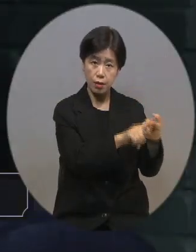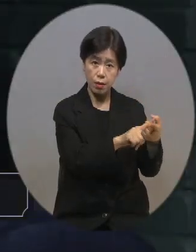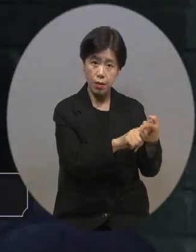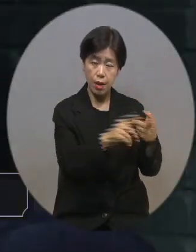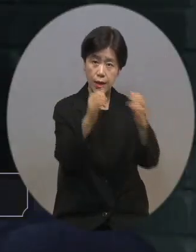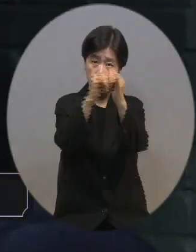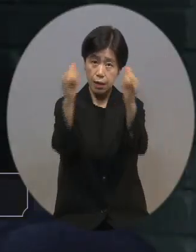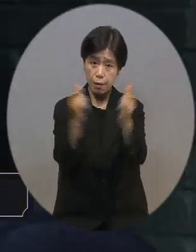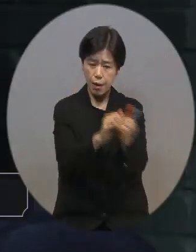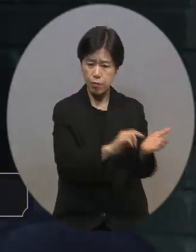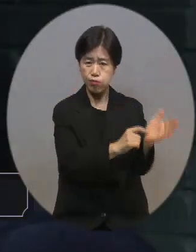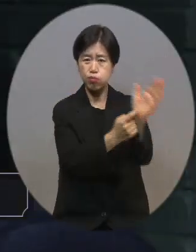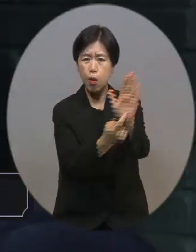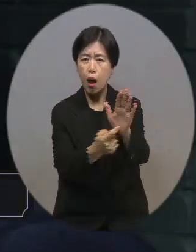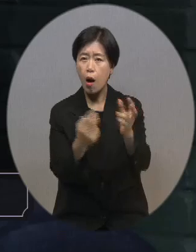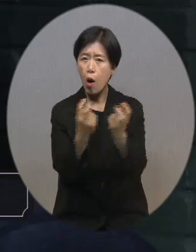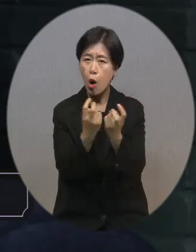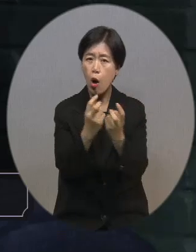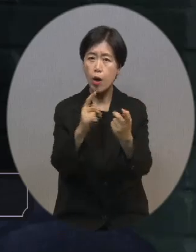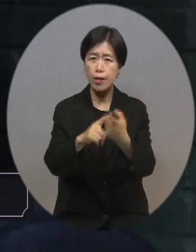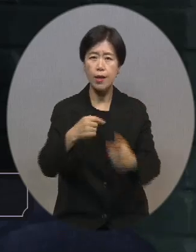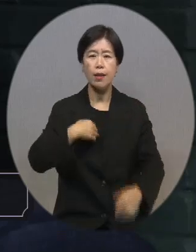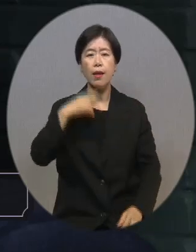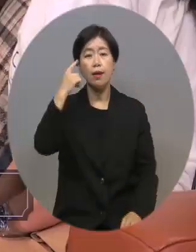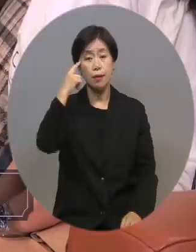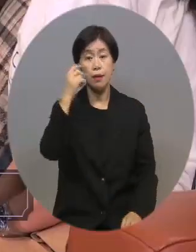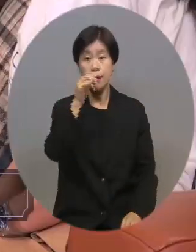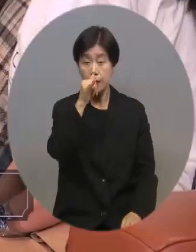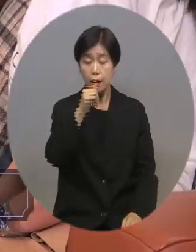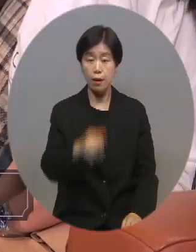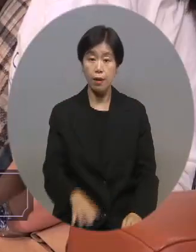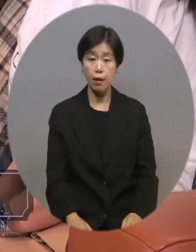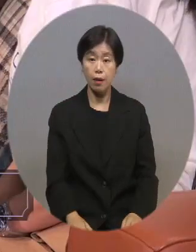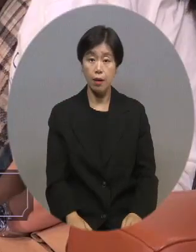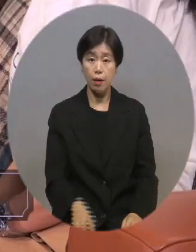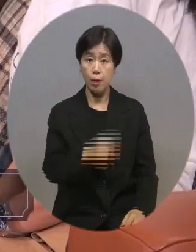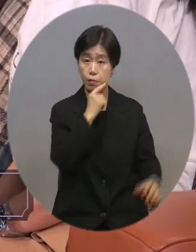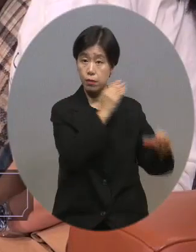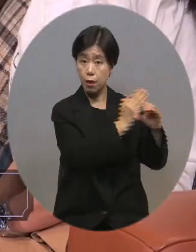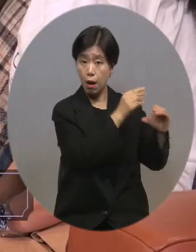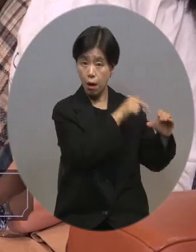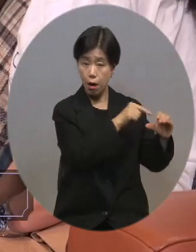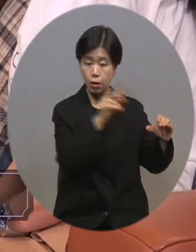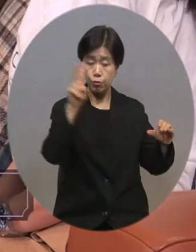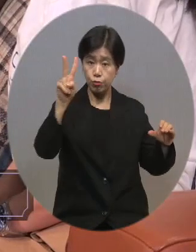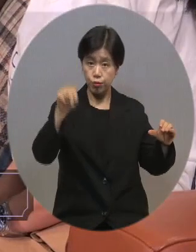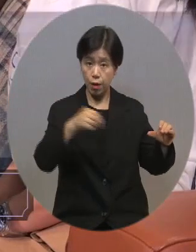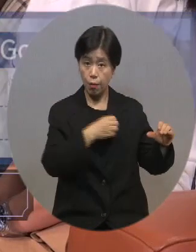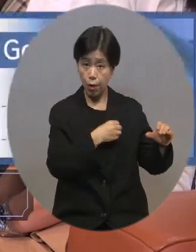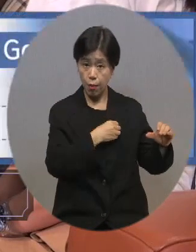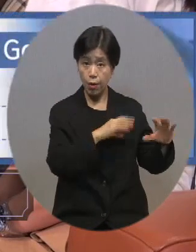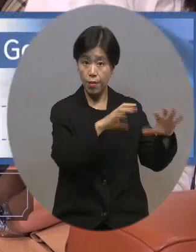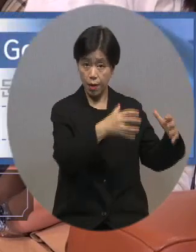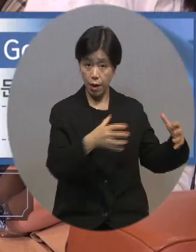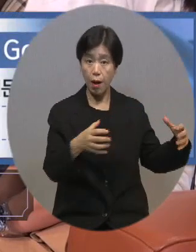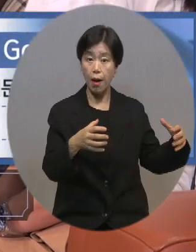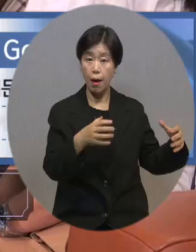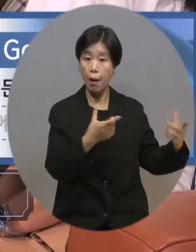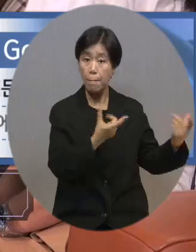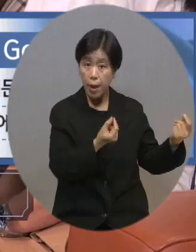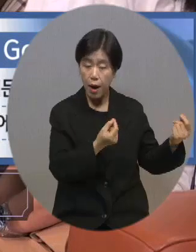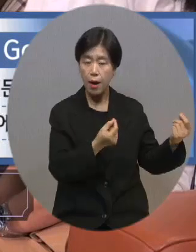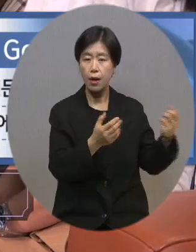있는 것을 굉장히 고민을 많이 하고 북한도 역시 유엔 회원국가로서 SDGs에